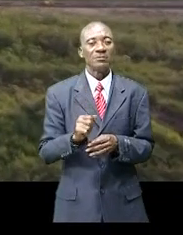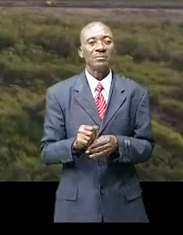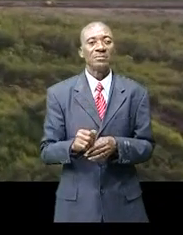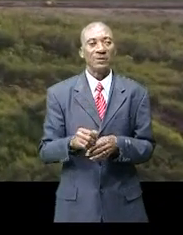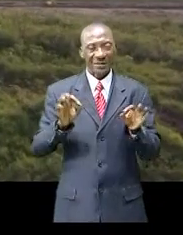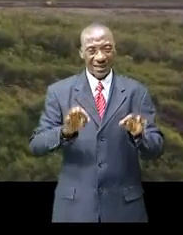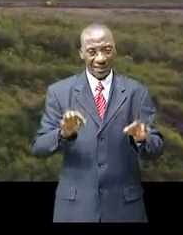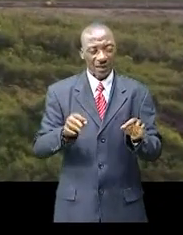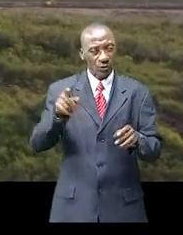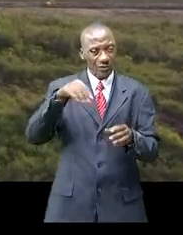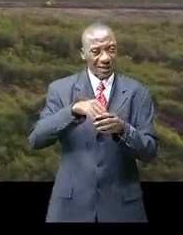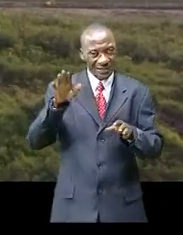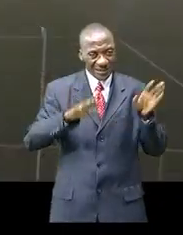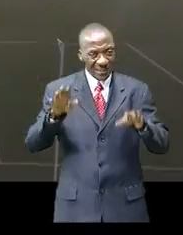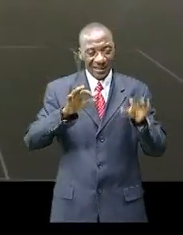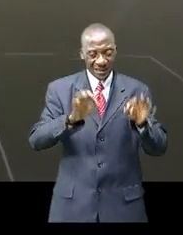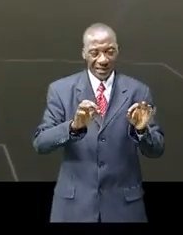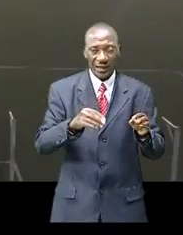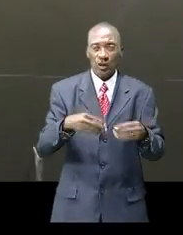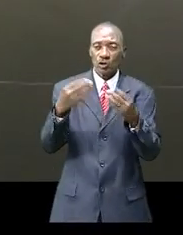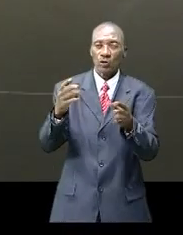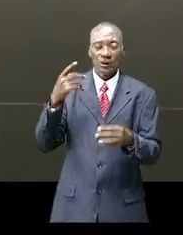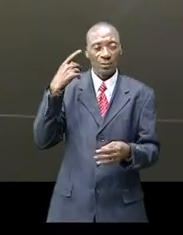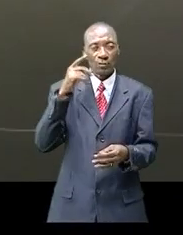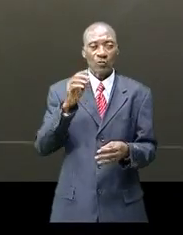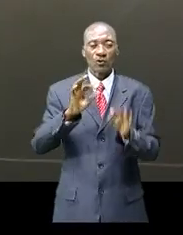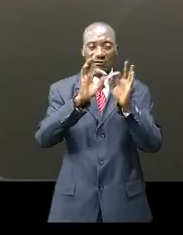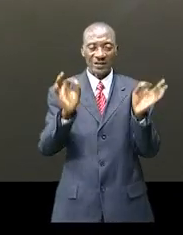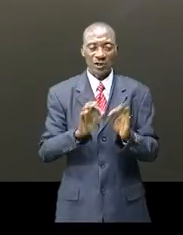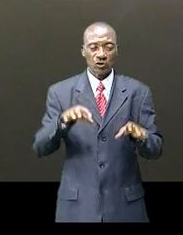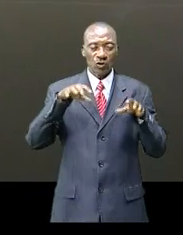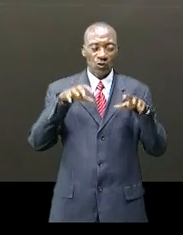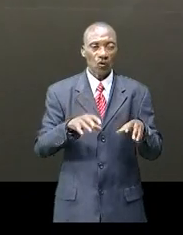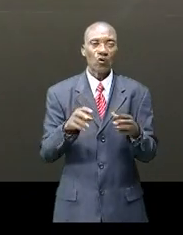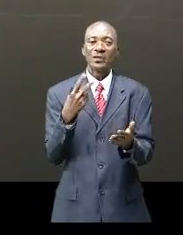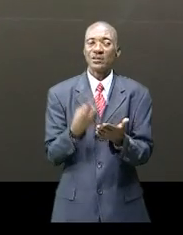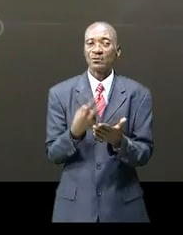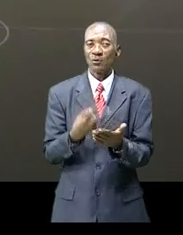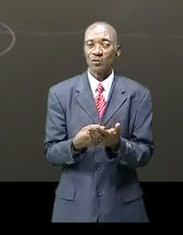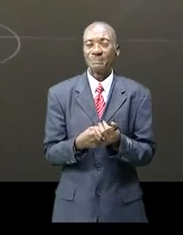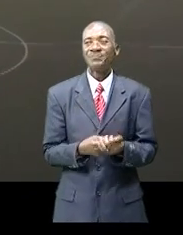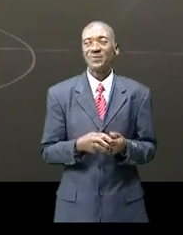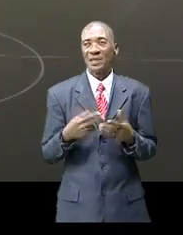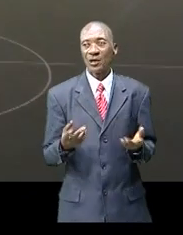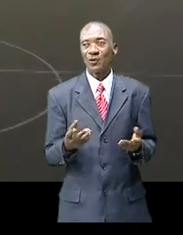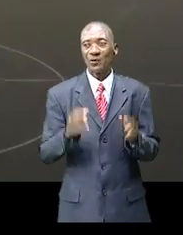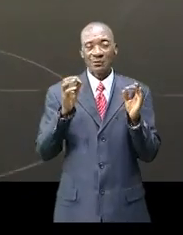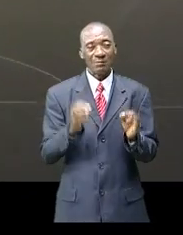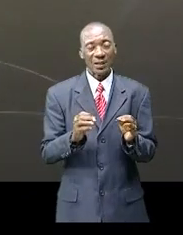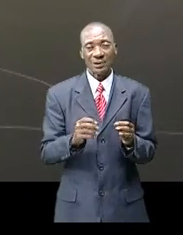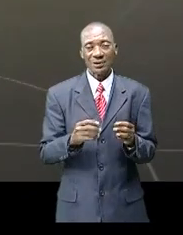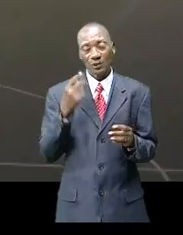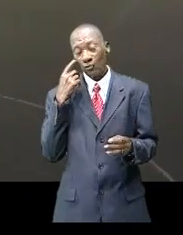FECOFA dans la commune de Lancélé. Au moment où ce grand projet devrait prendre forme, grande est la surprise de constater que